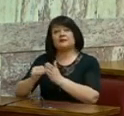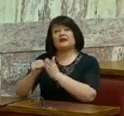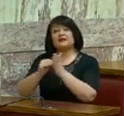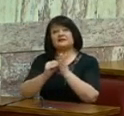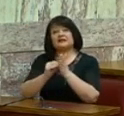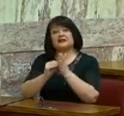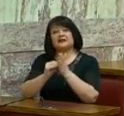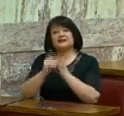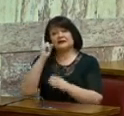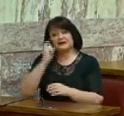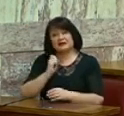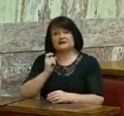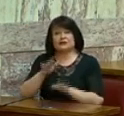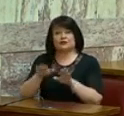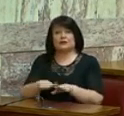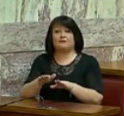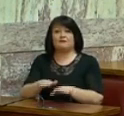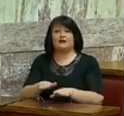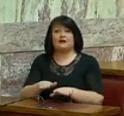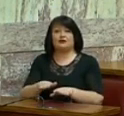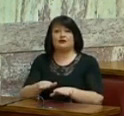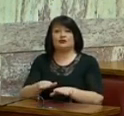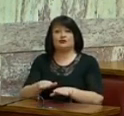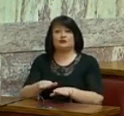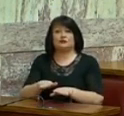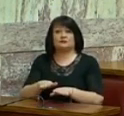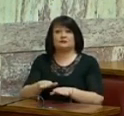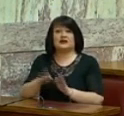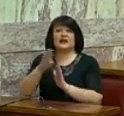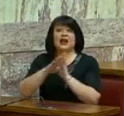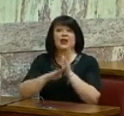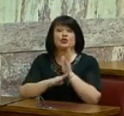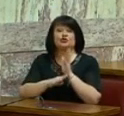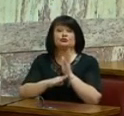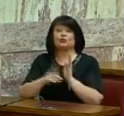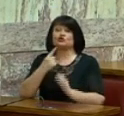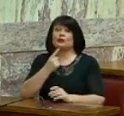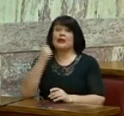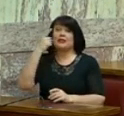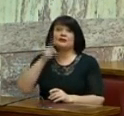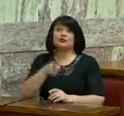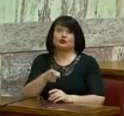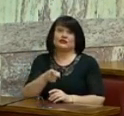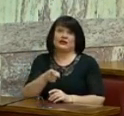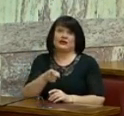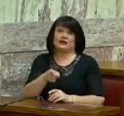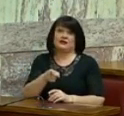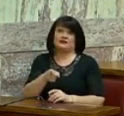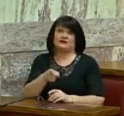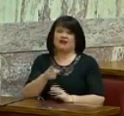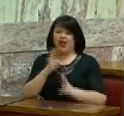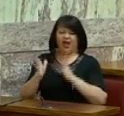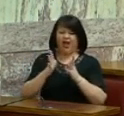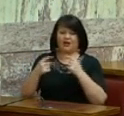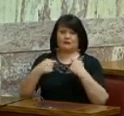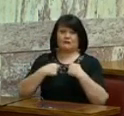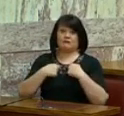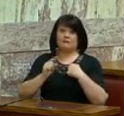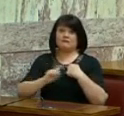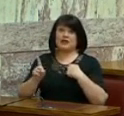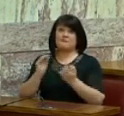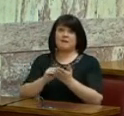μείνουν. Κύριε Αυγενάκη, είναι κατά τον κανονισμό, δεν το γνωρίζετε ίσως, και μην κάνετε χειρονομίες σε μένα, σας το έχω